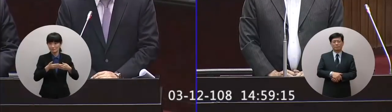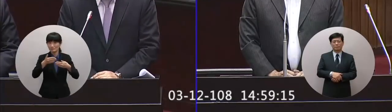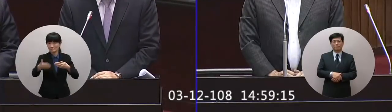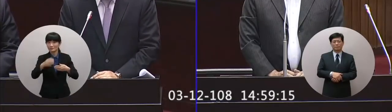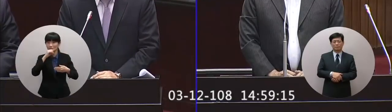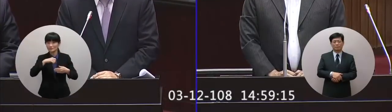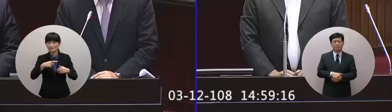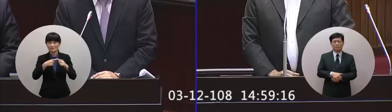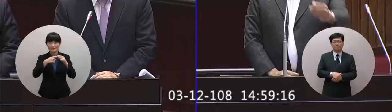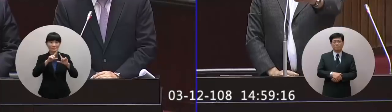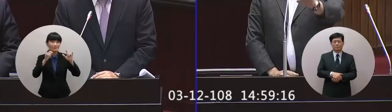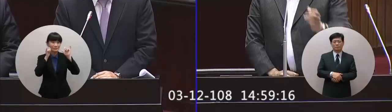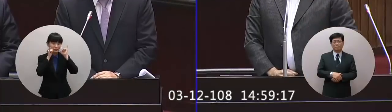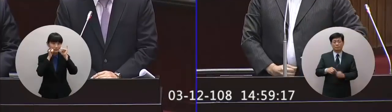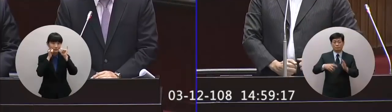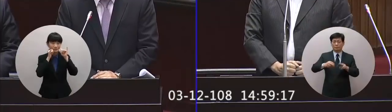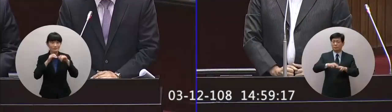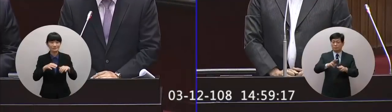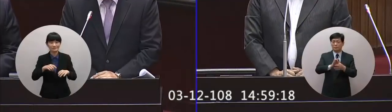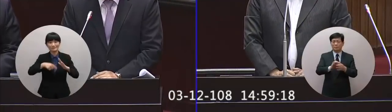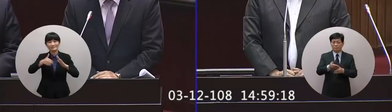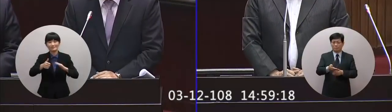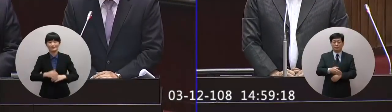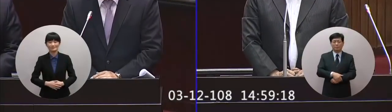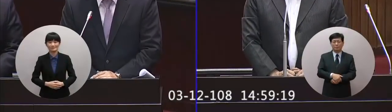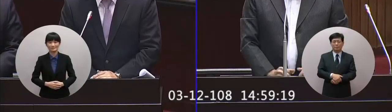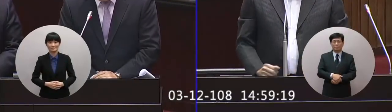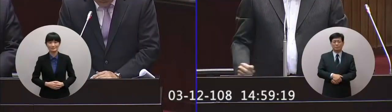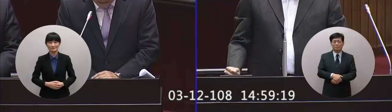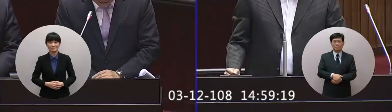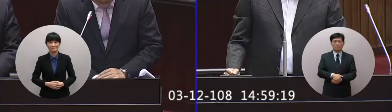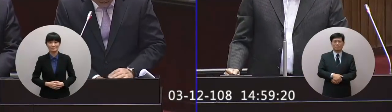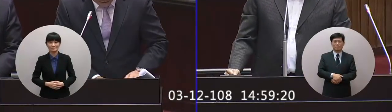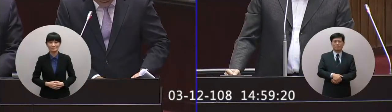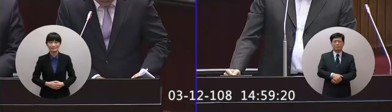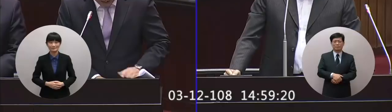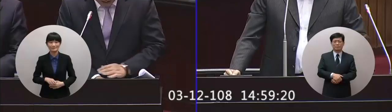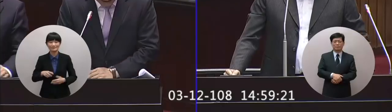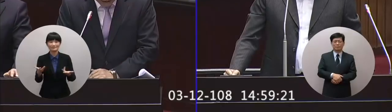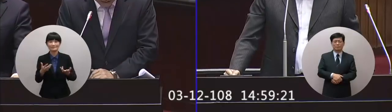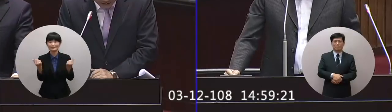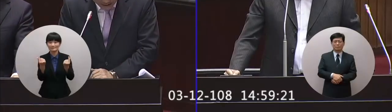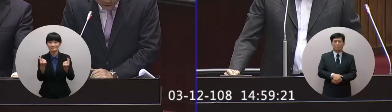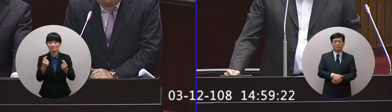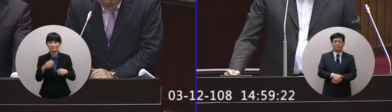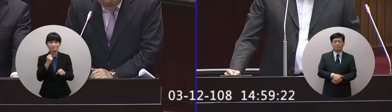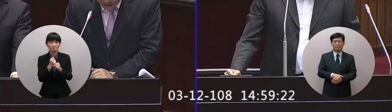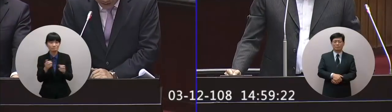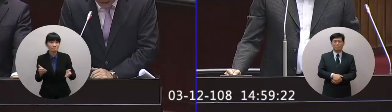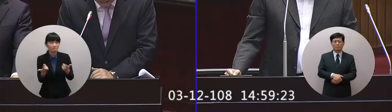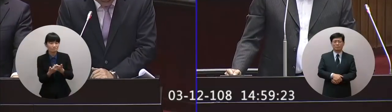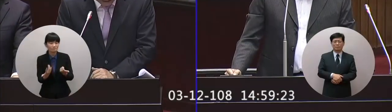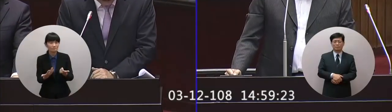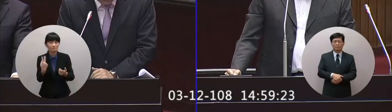线，好，包括大寮，好，跟 林园。那一定要先坐坐，不要紧啦，一定要先坐。 那么这个部分，好，包括可行性研究综